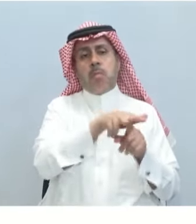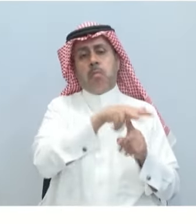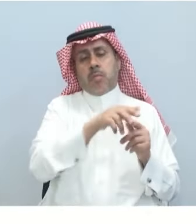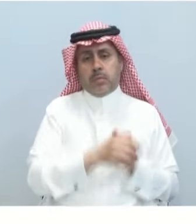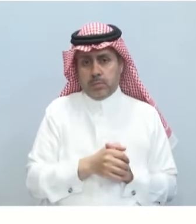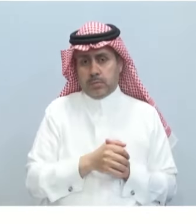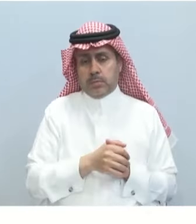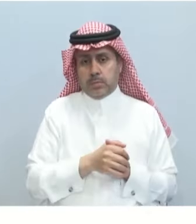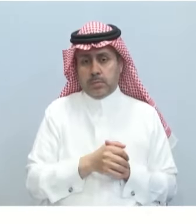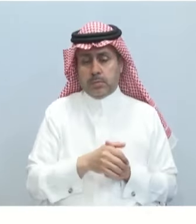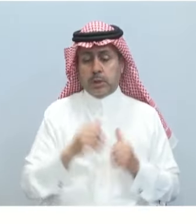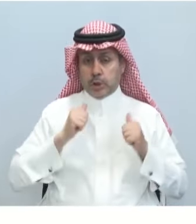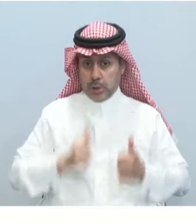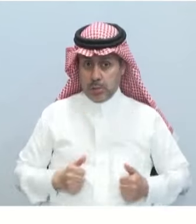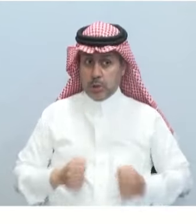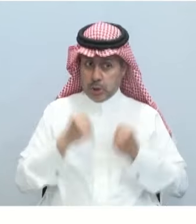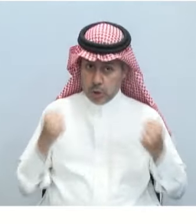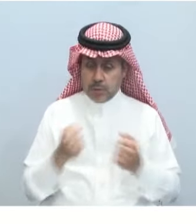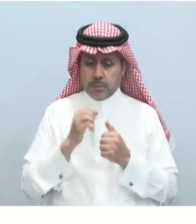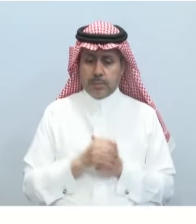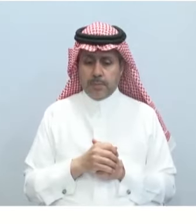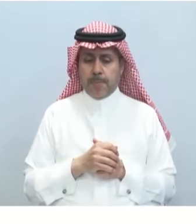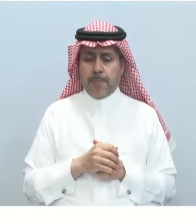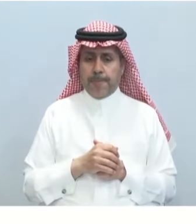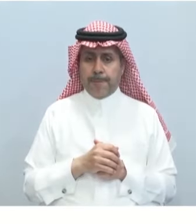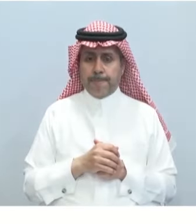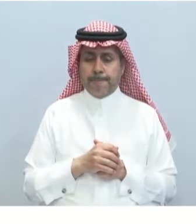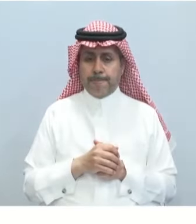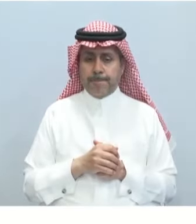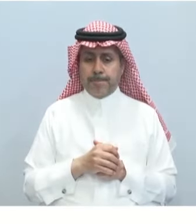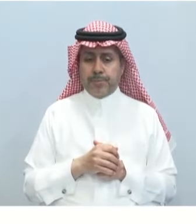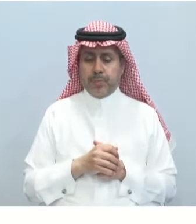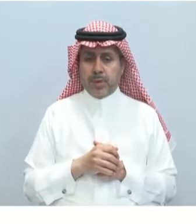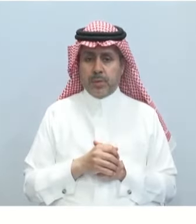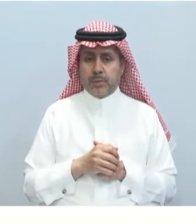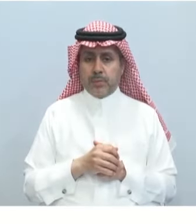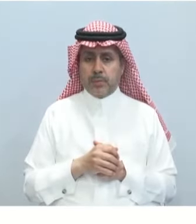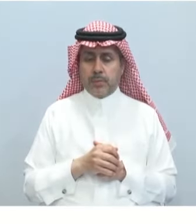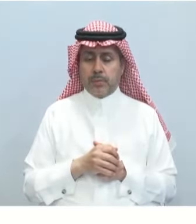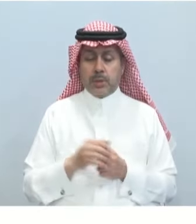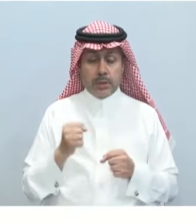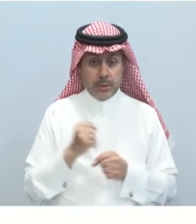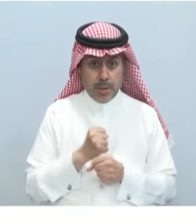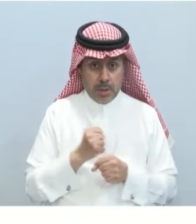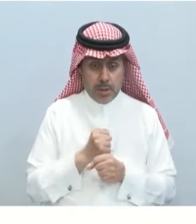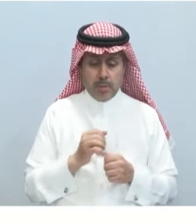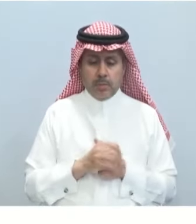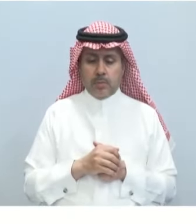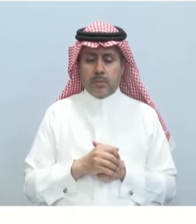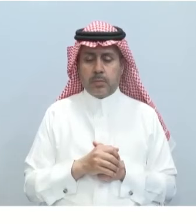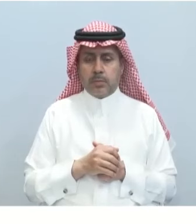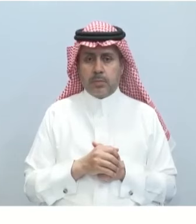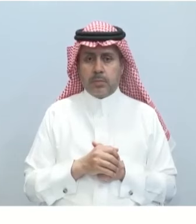وعاده ما يسع الطالبه والطالب من القيام بالتنمر على طالبه وطالب او طالبه اخرى لتحقيق عده امور